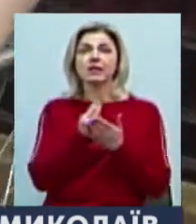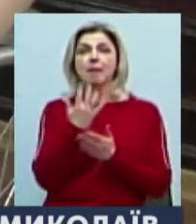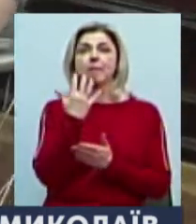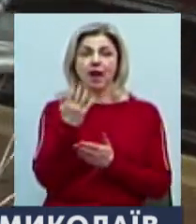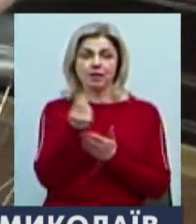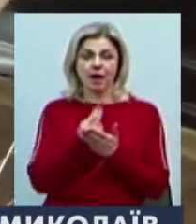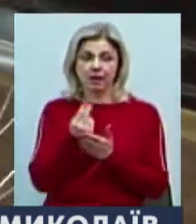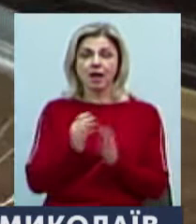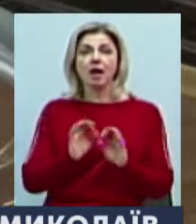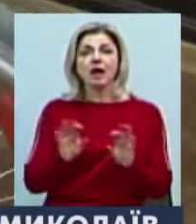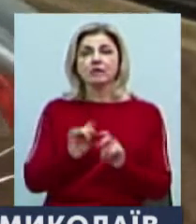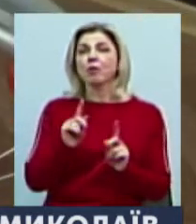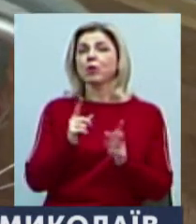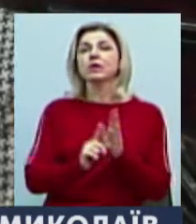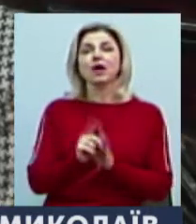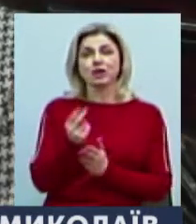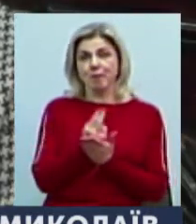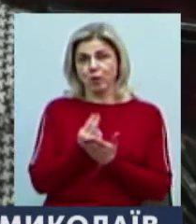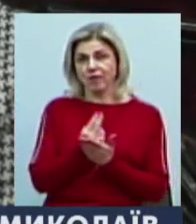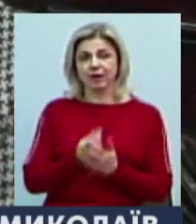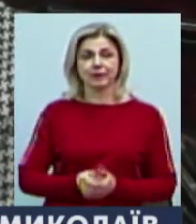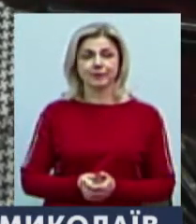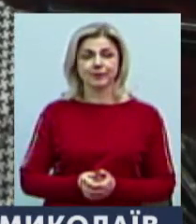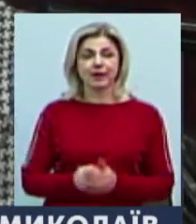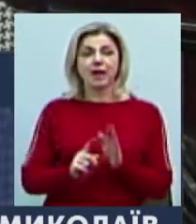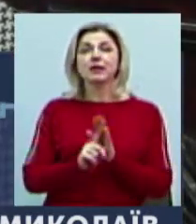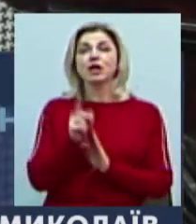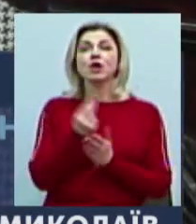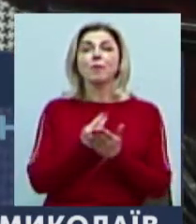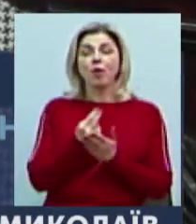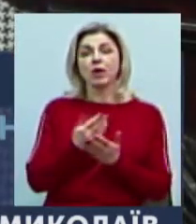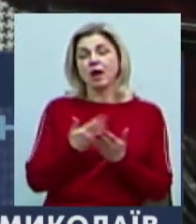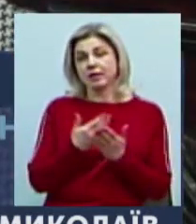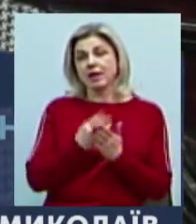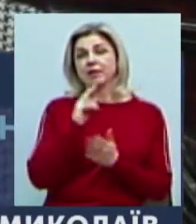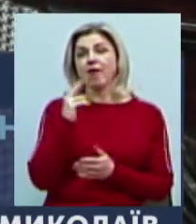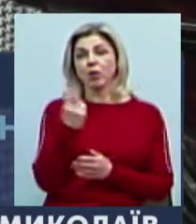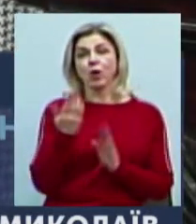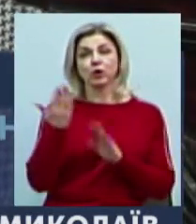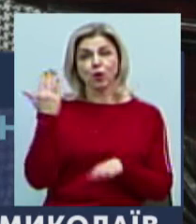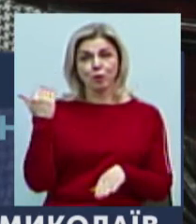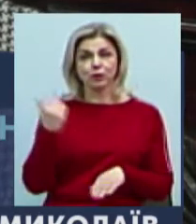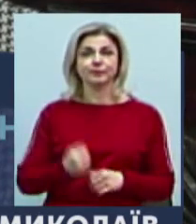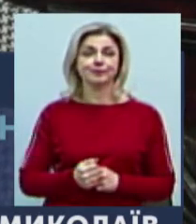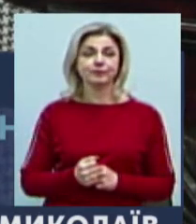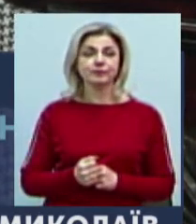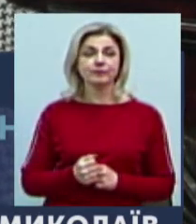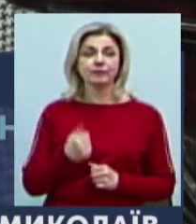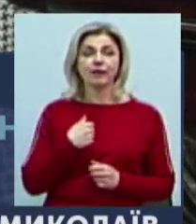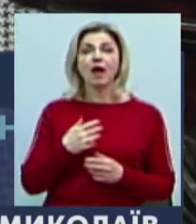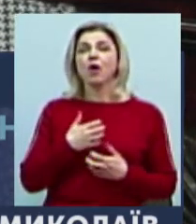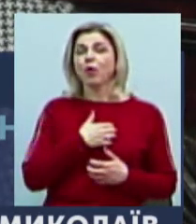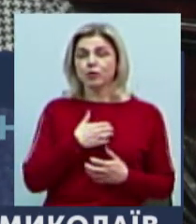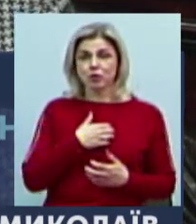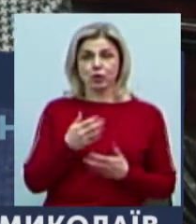картин. Розповіла, чому почала малювати. Почала я малювати десь 2 роки тому. Я почала малювати, тому